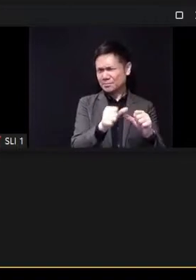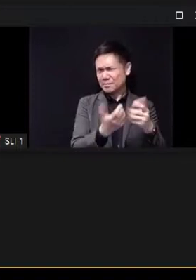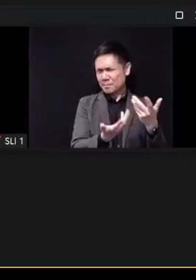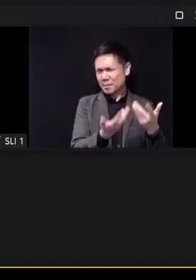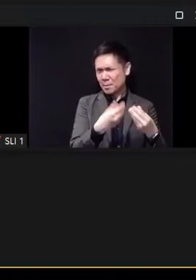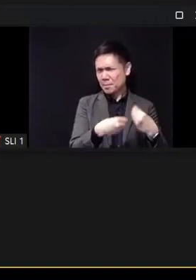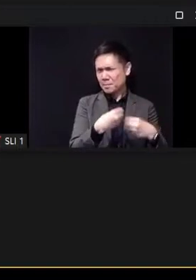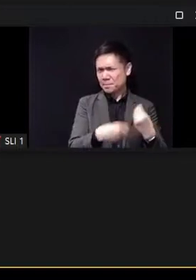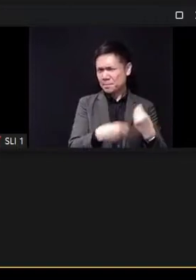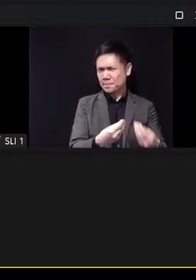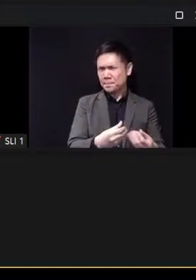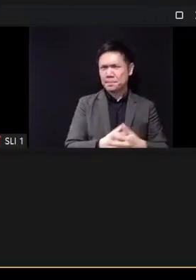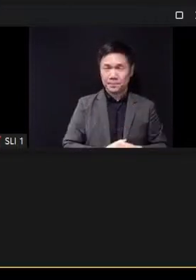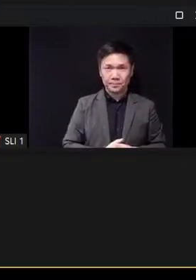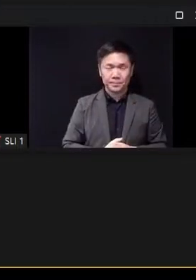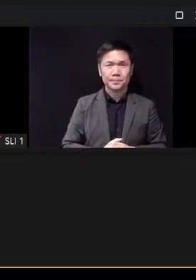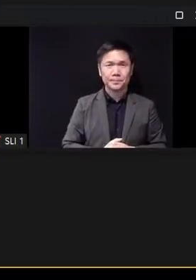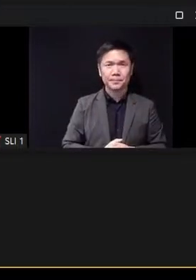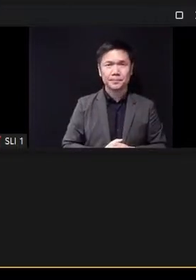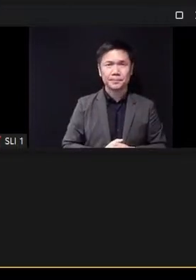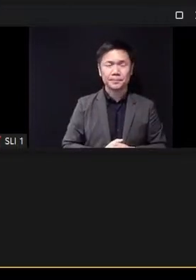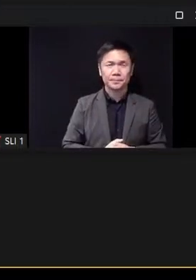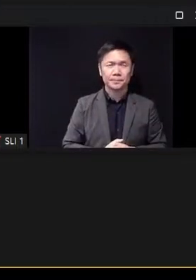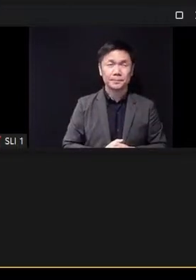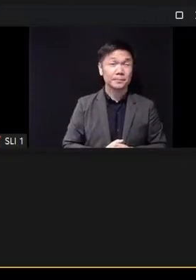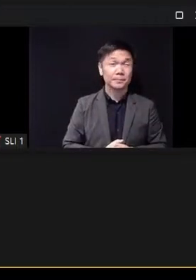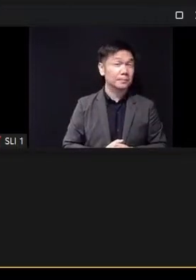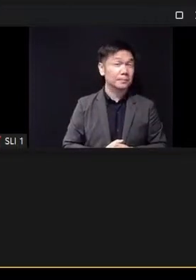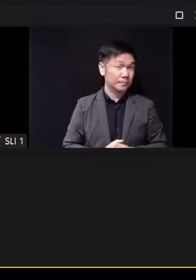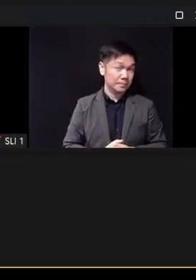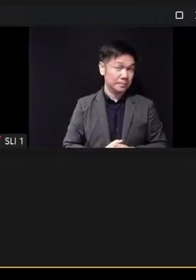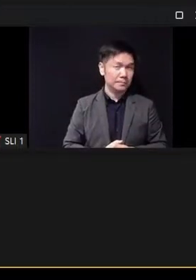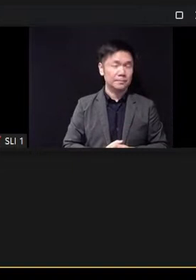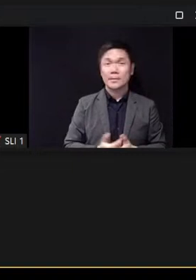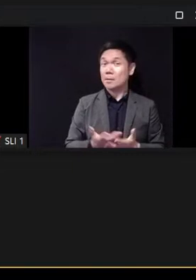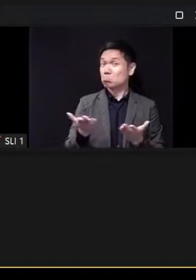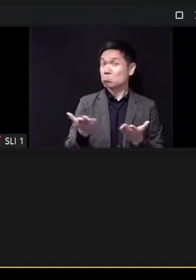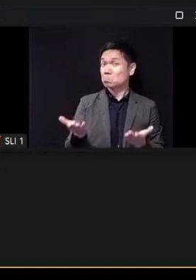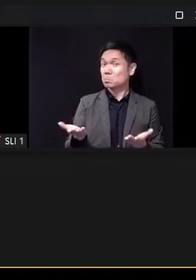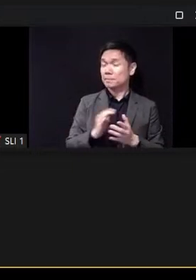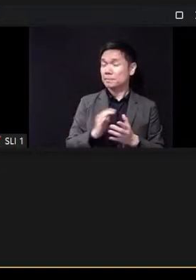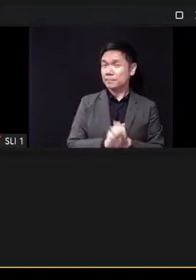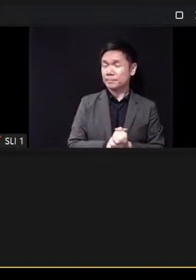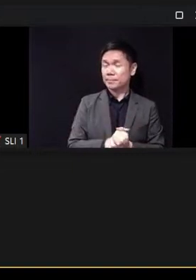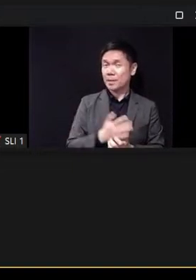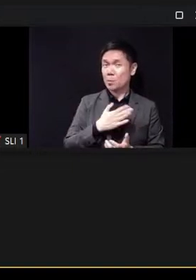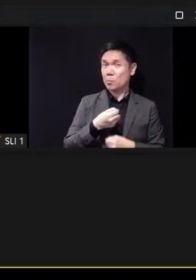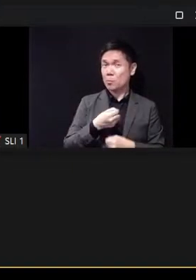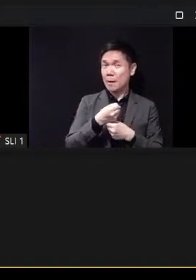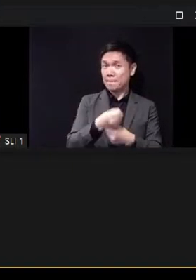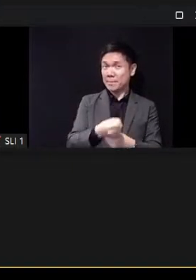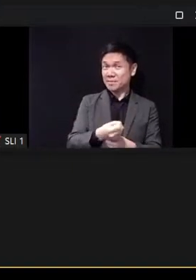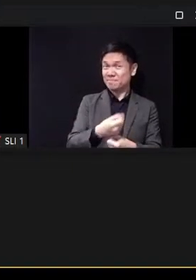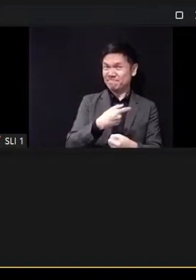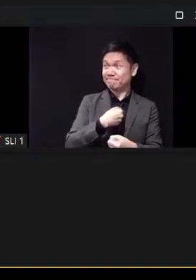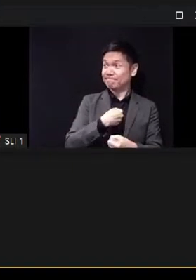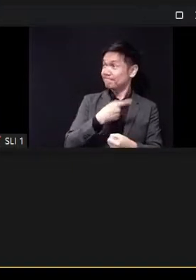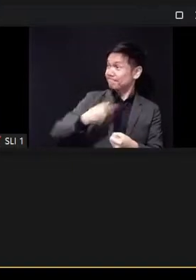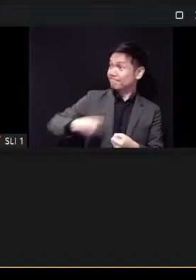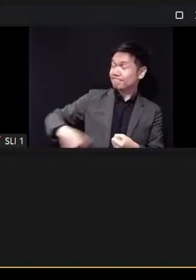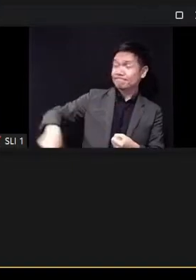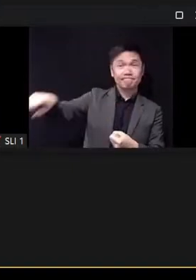я мог бы от имени нашей делегации, так как мы это здесь обсуждаем сейчас за столом,